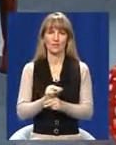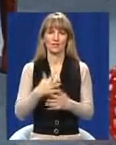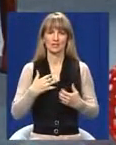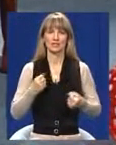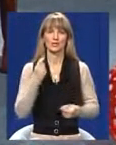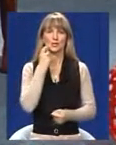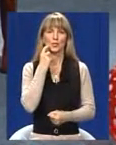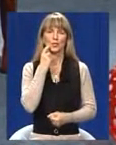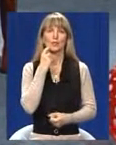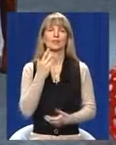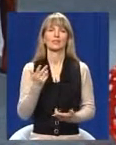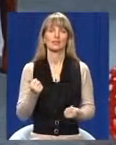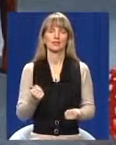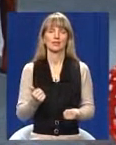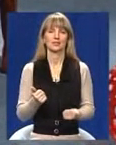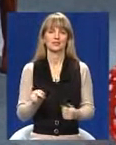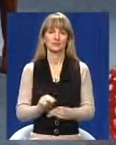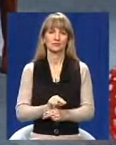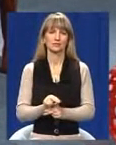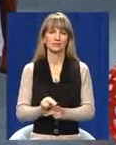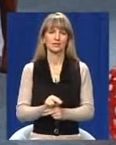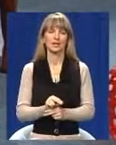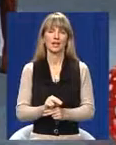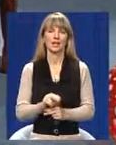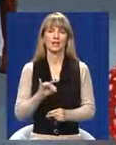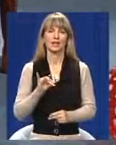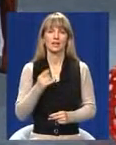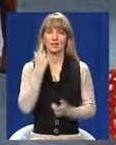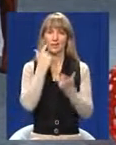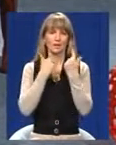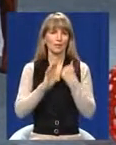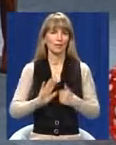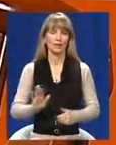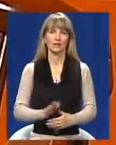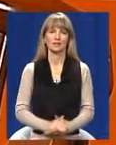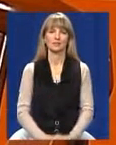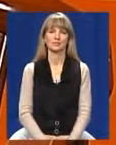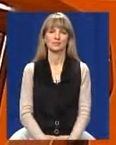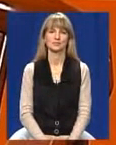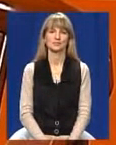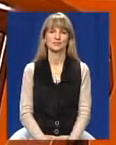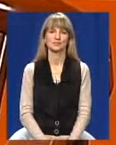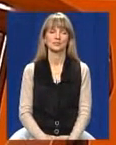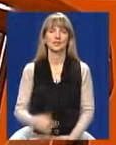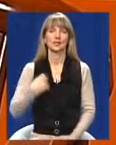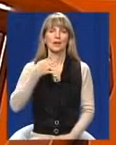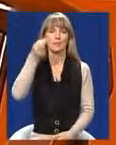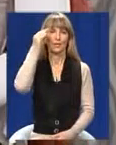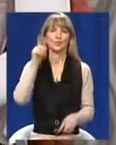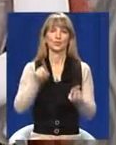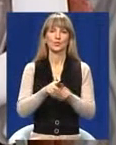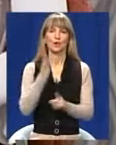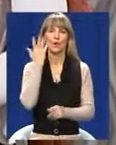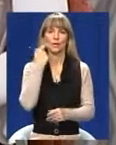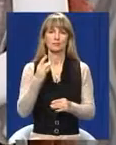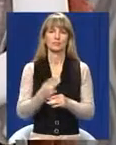як? Ну, вилікували. І не плакала? Я пам'ятаю те, що я коли ходила